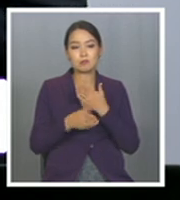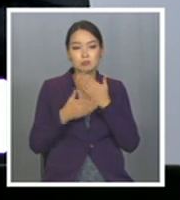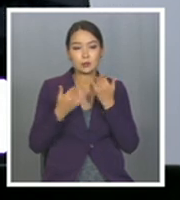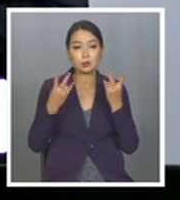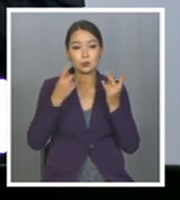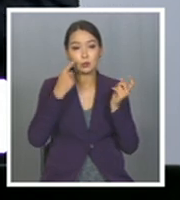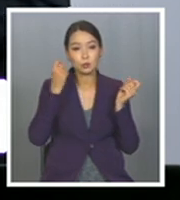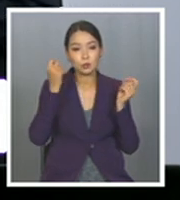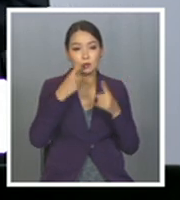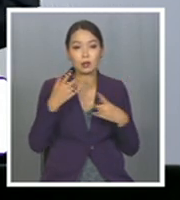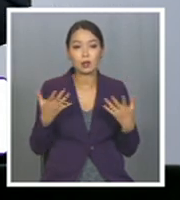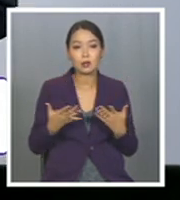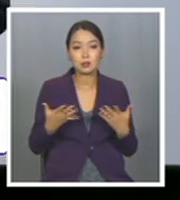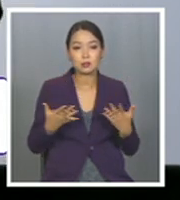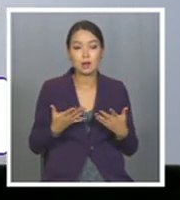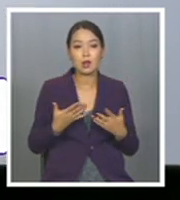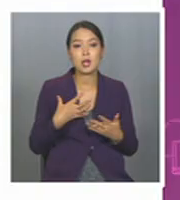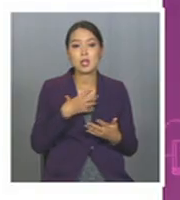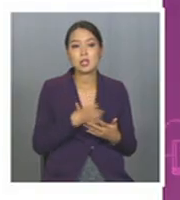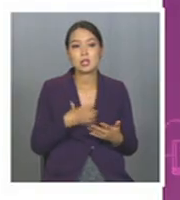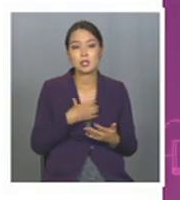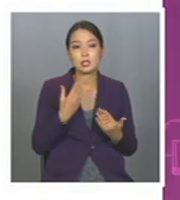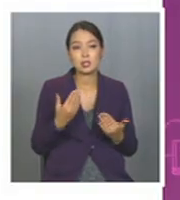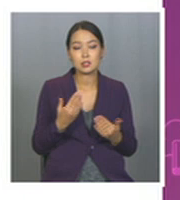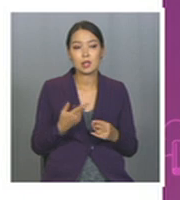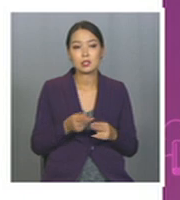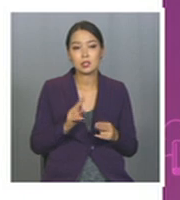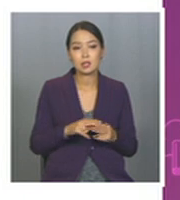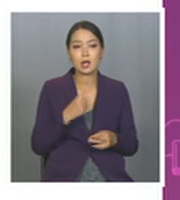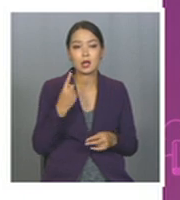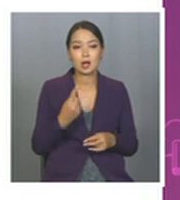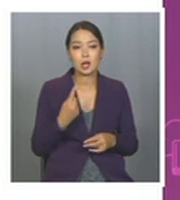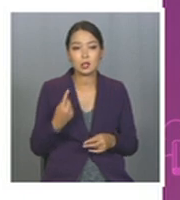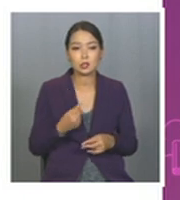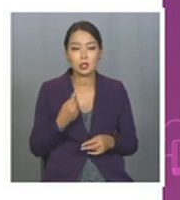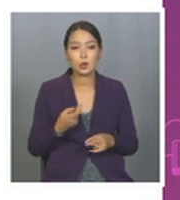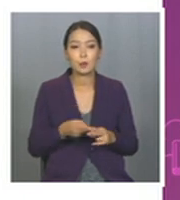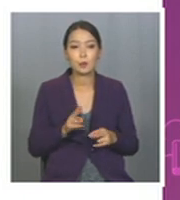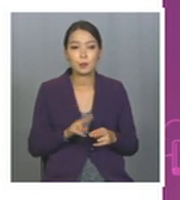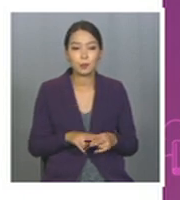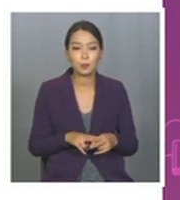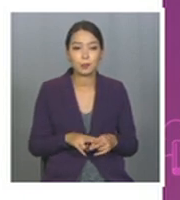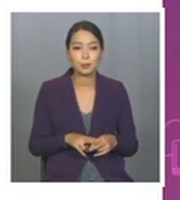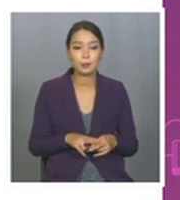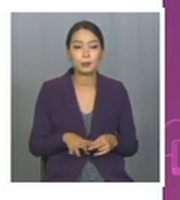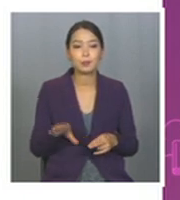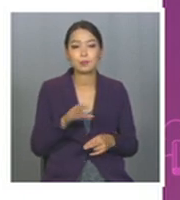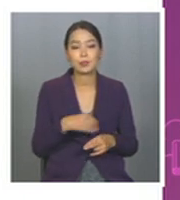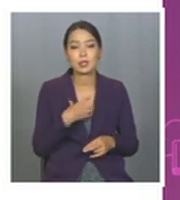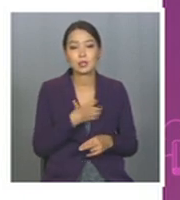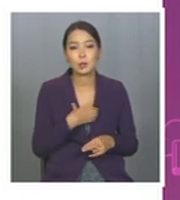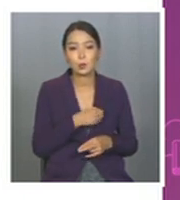керек. Негізінде кезген катушкадан тоқ өткен кезде ол жерде өздік индукция құбылысы пайда